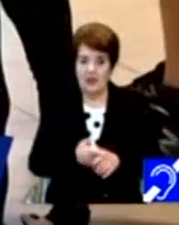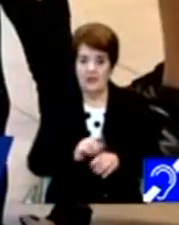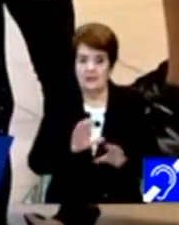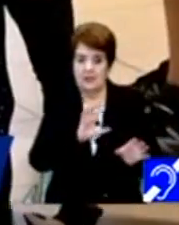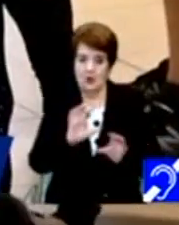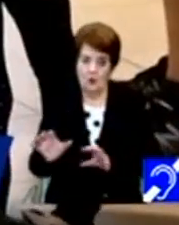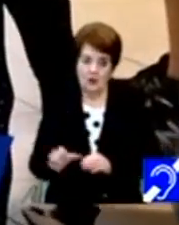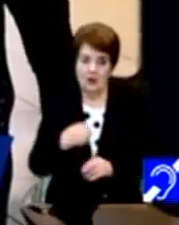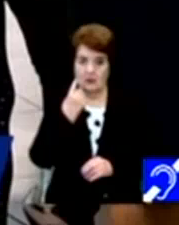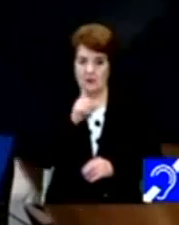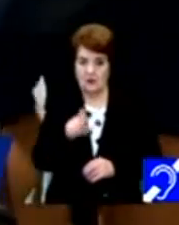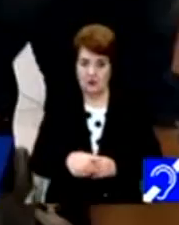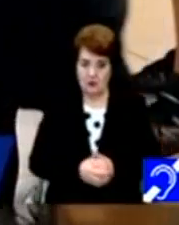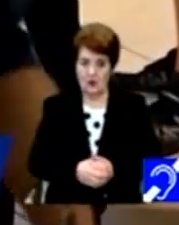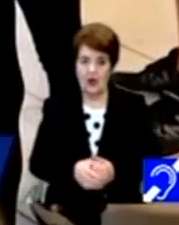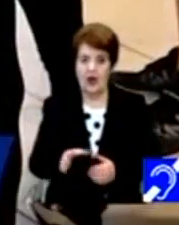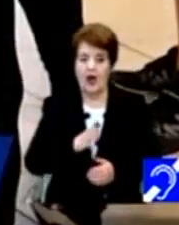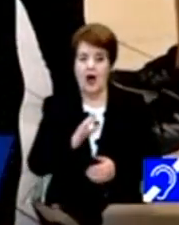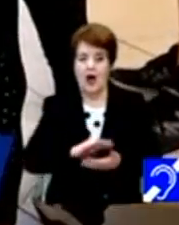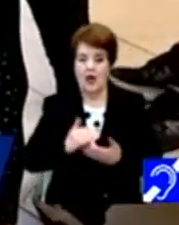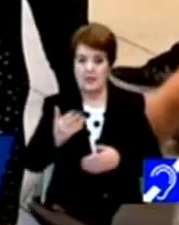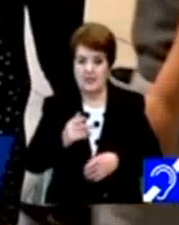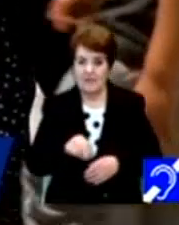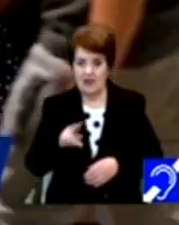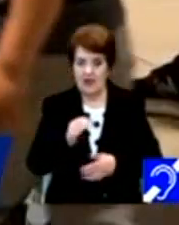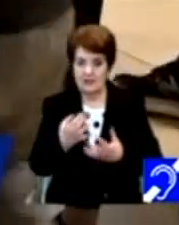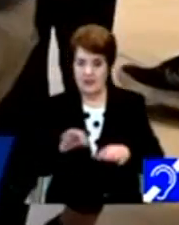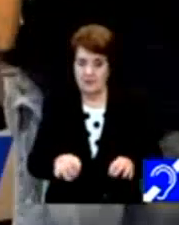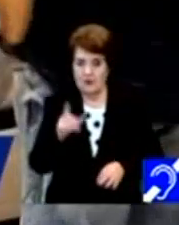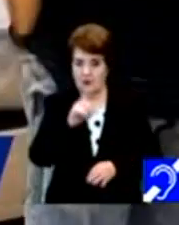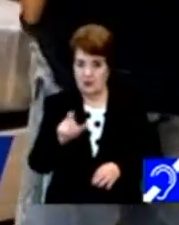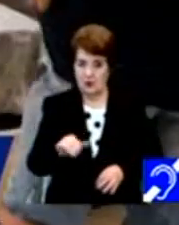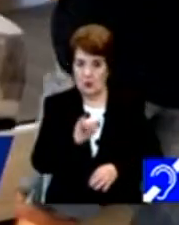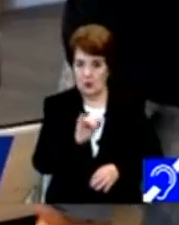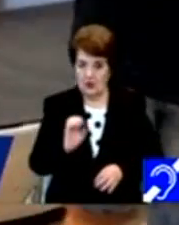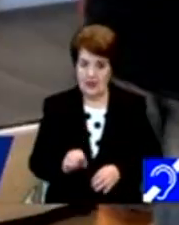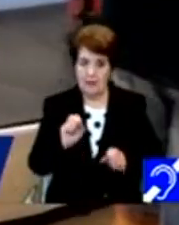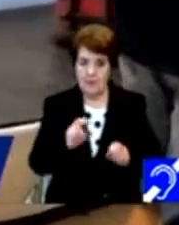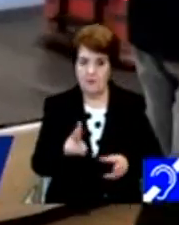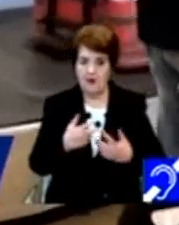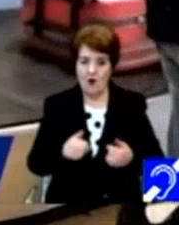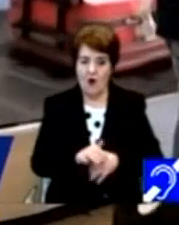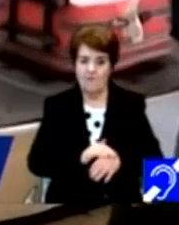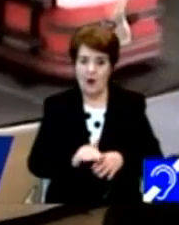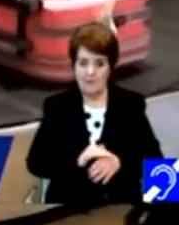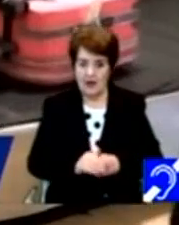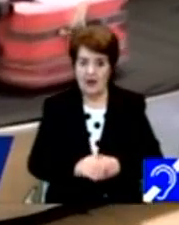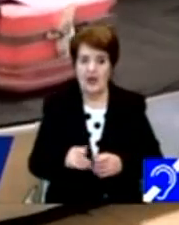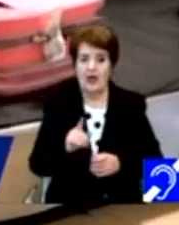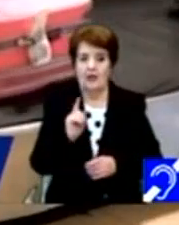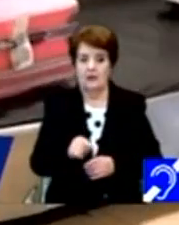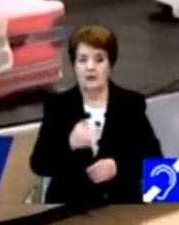și autenticitatea acestora. Adeverințele ar urma să fie eliberate cetățenilor UE și membrilor familiei acestora,